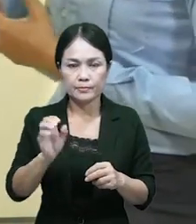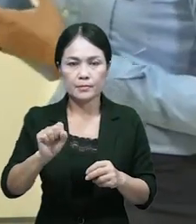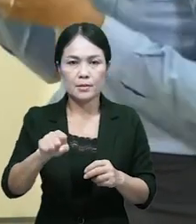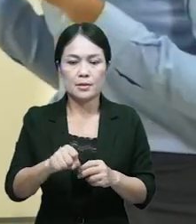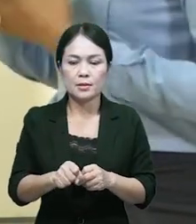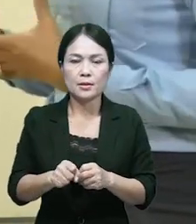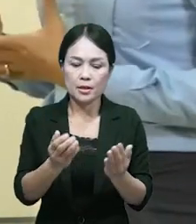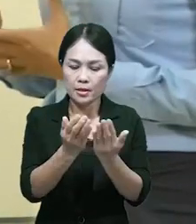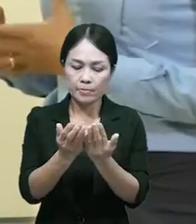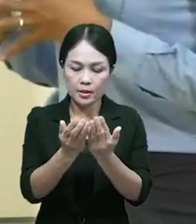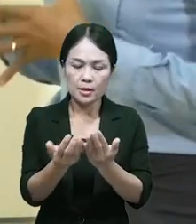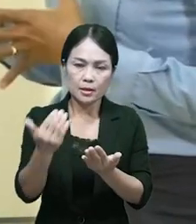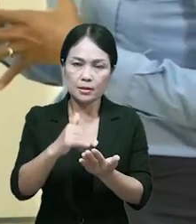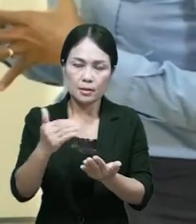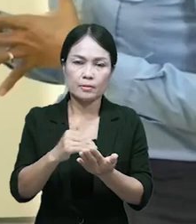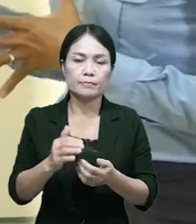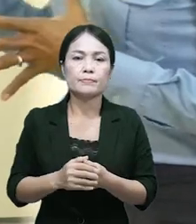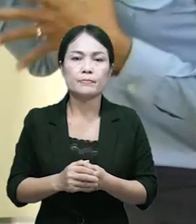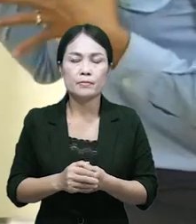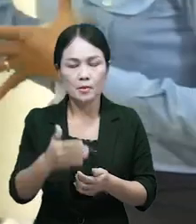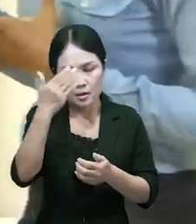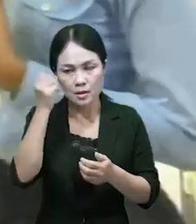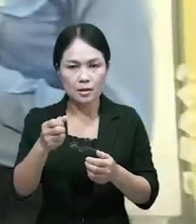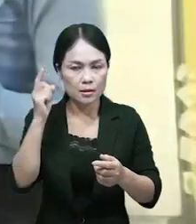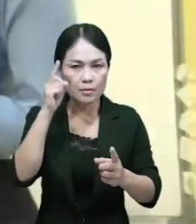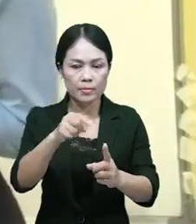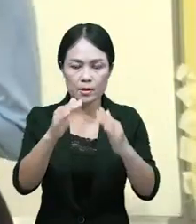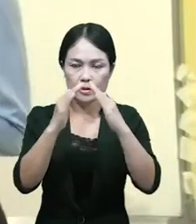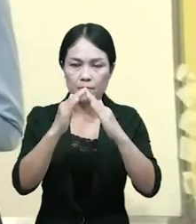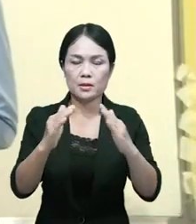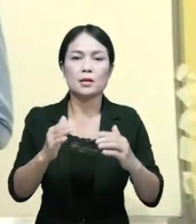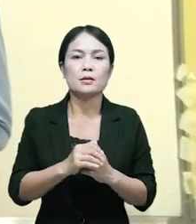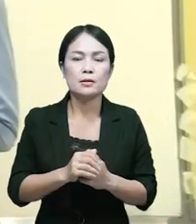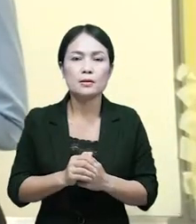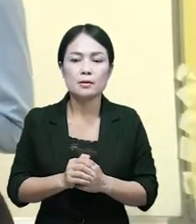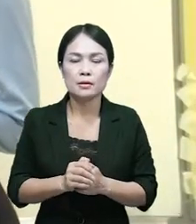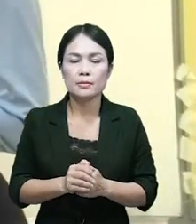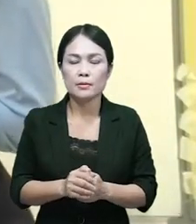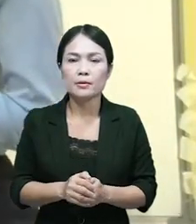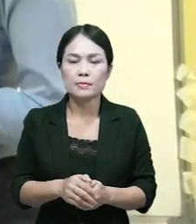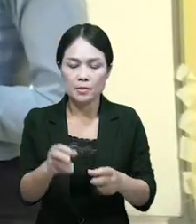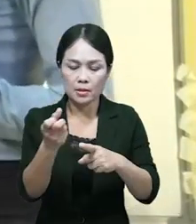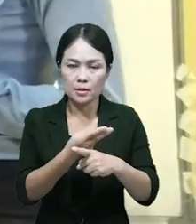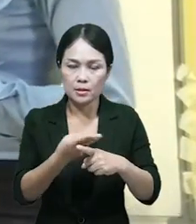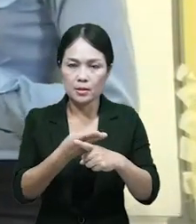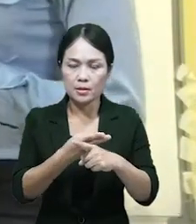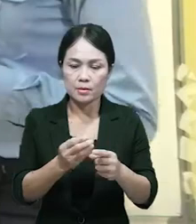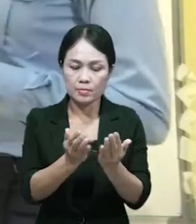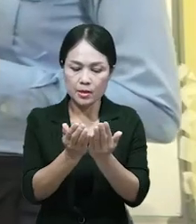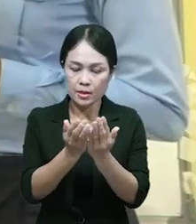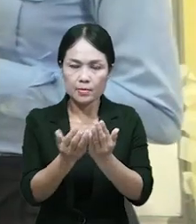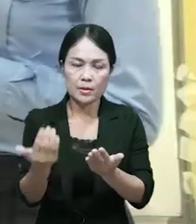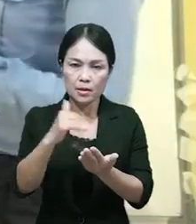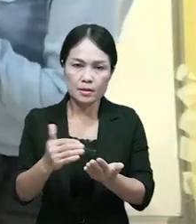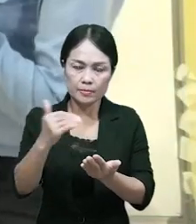ដោយសារយើងបានអានច្រើនដងតែកុំភ្លេចណាទៅដល់ផ្ទះកូនត្រូវតែអានហ្វឹកហាត់អានឲ្យបានច្រើនដងណាកូន